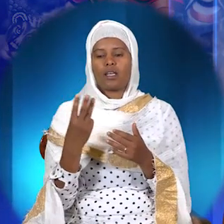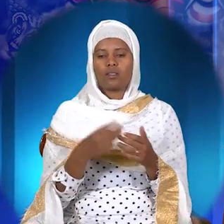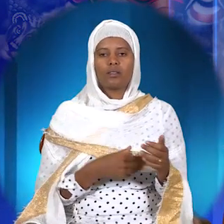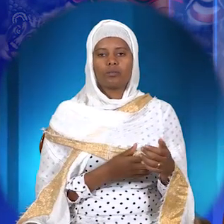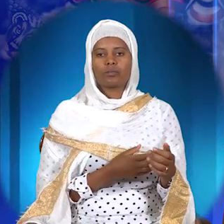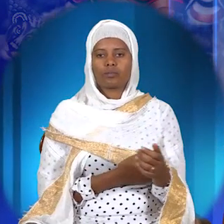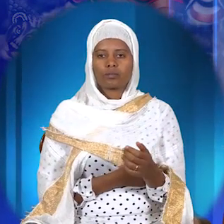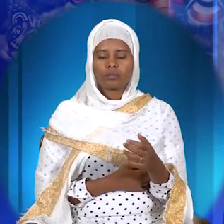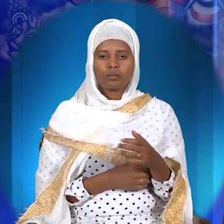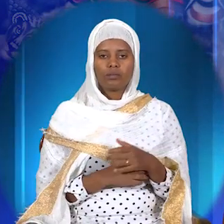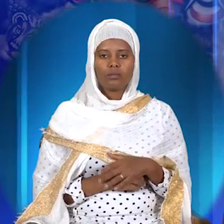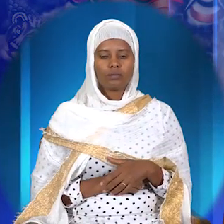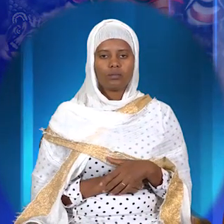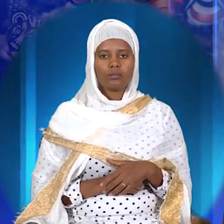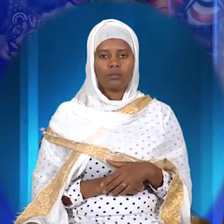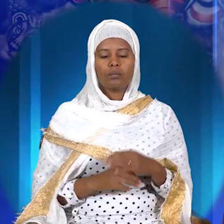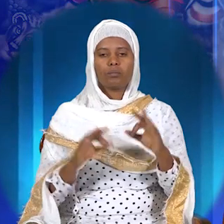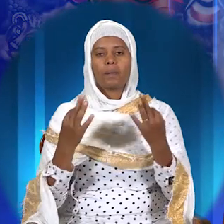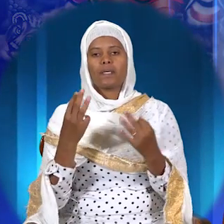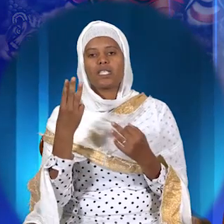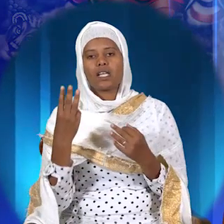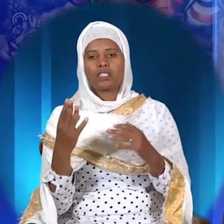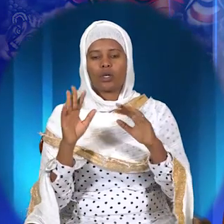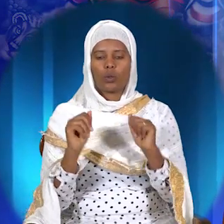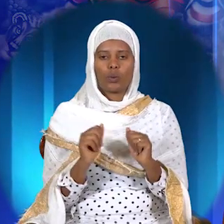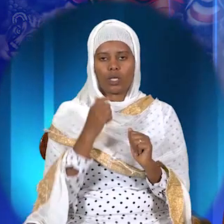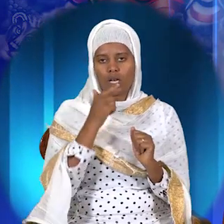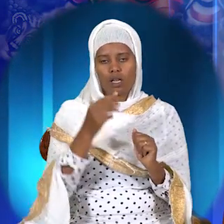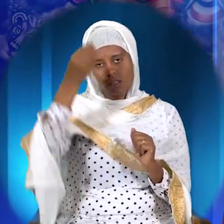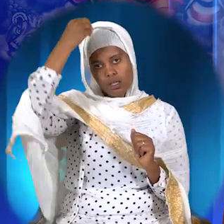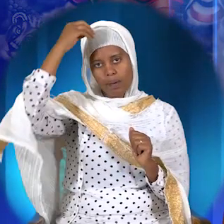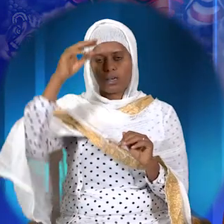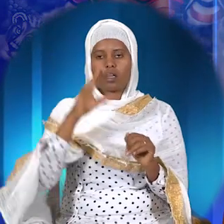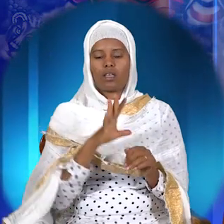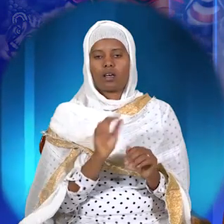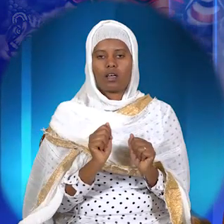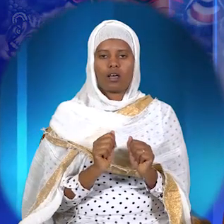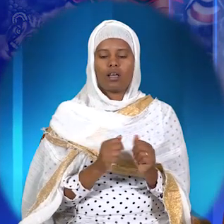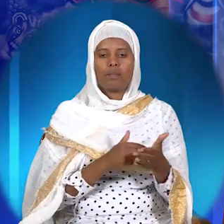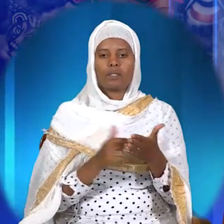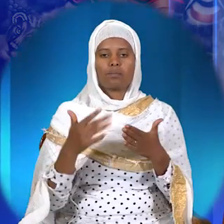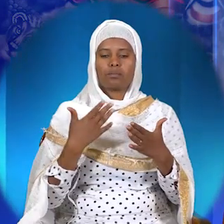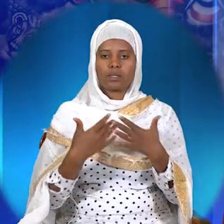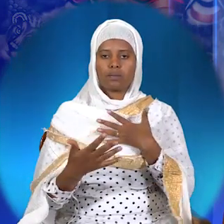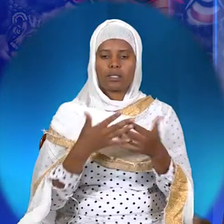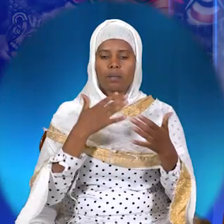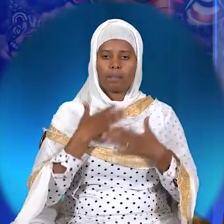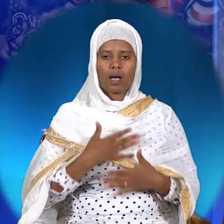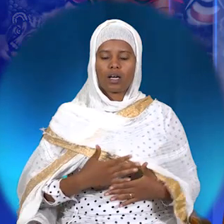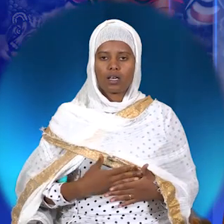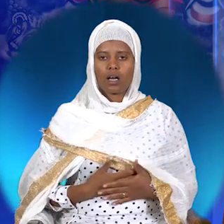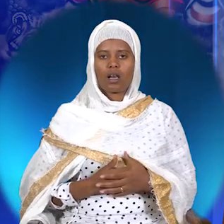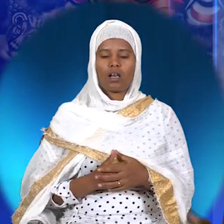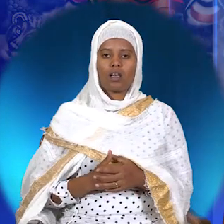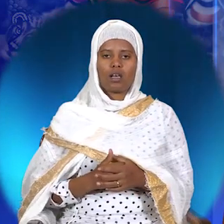ናይ ስላሴ ናይ ግብሪ ሰለስትነት እዩ በምንታይም ሰለስተ ዝኾኑ ኢልና ተማሂርና ያዘለና ብስም ብግብሪ